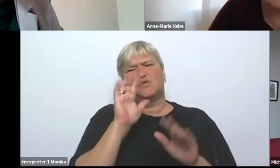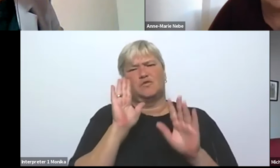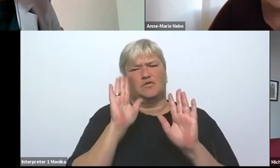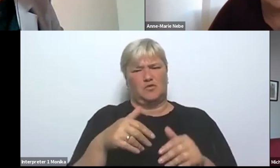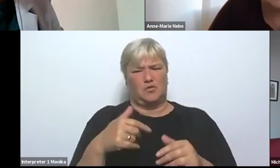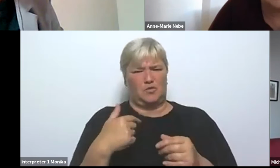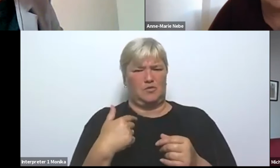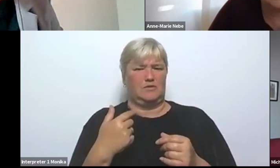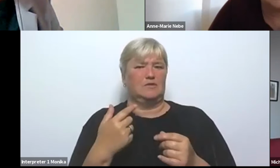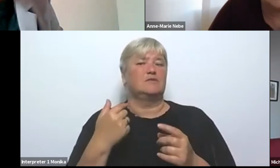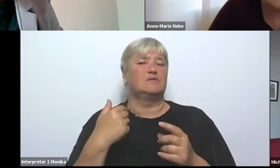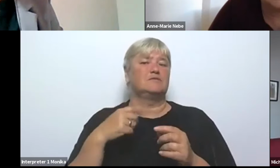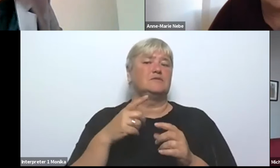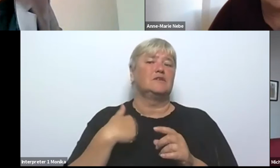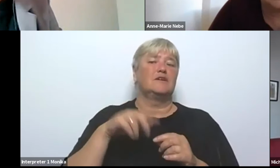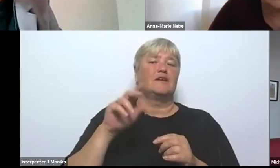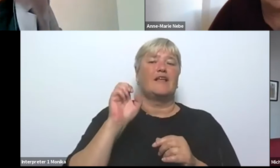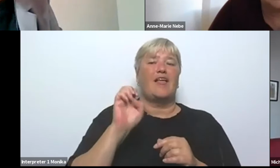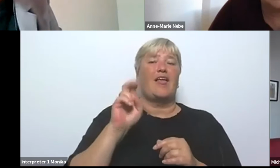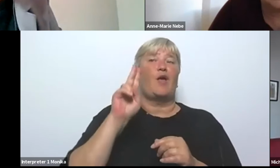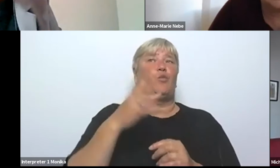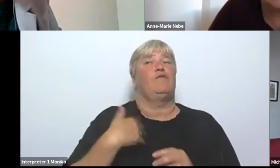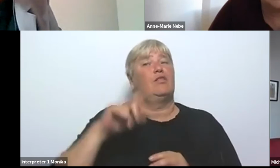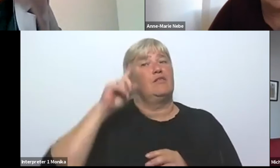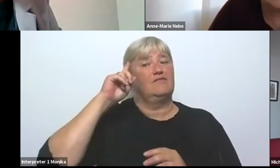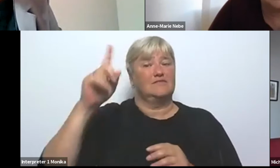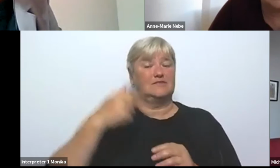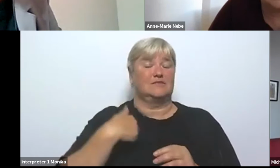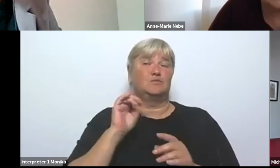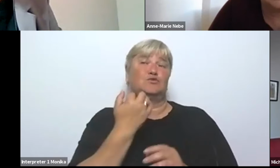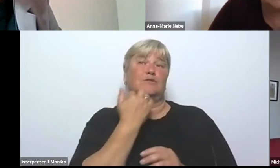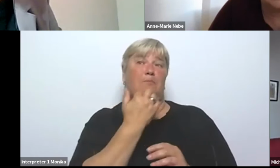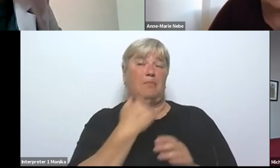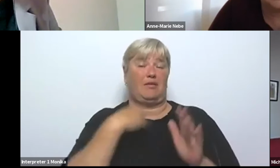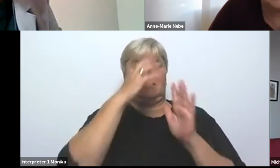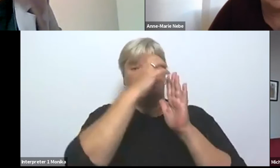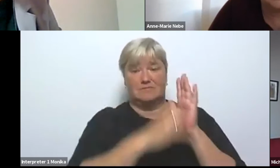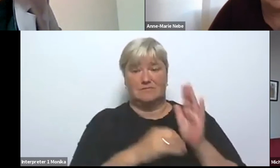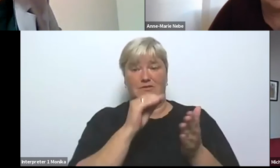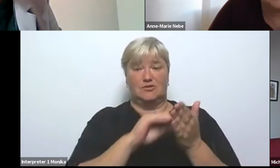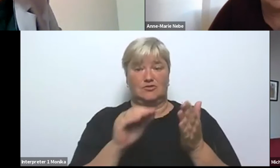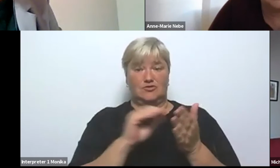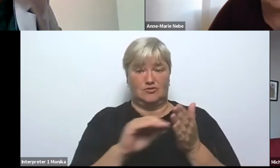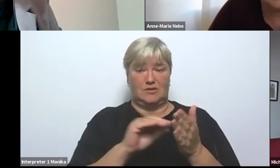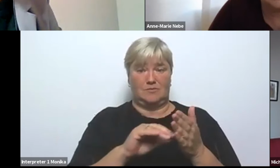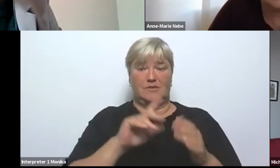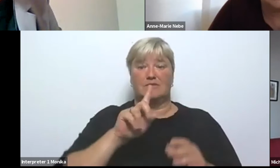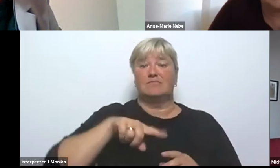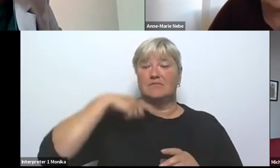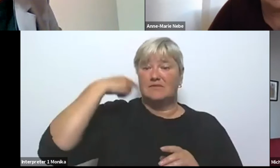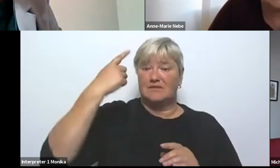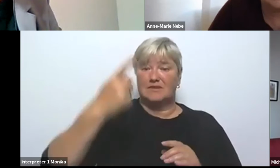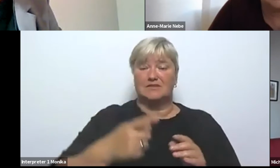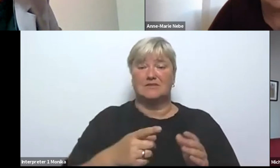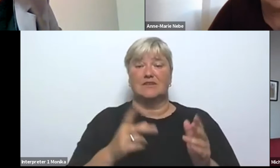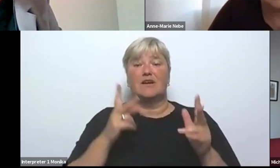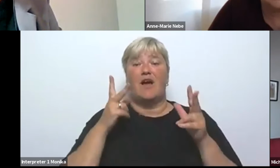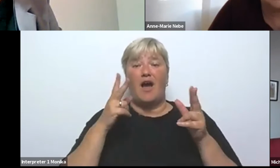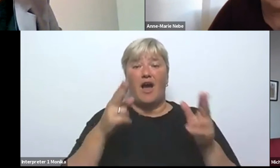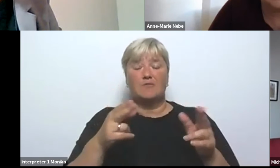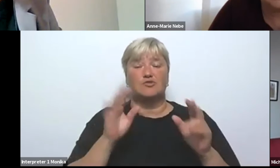auch wissen. Also wir haben ja in dem EU-Bericht, den wir schreiben müssen, ab der nächsten Periode ja auch den Abschnitt des Fortschritts,